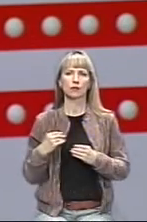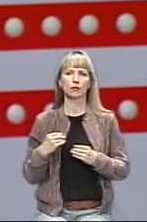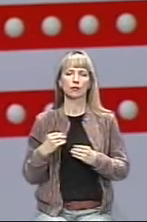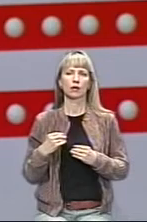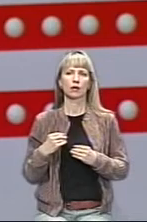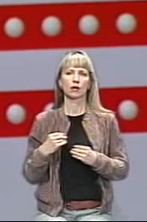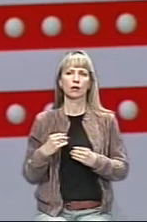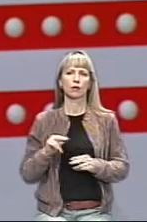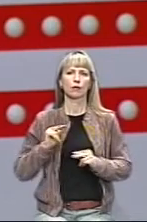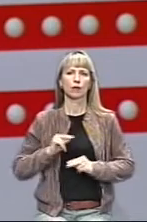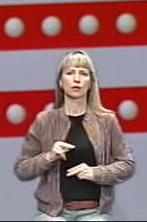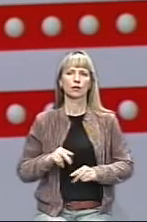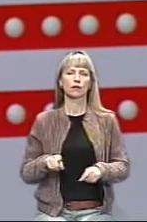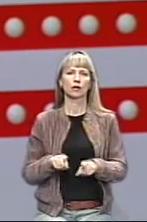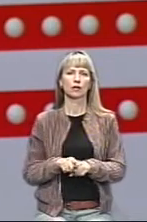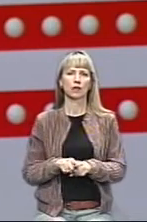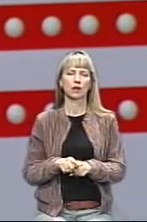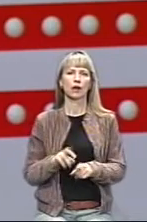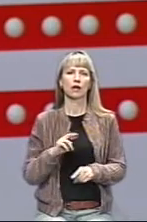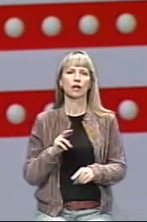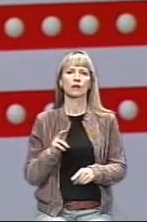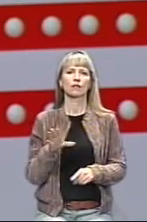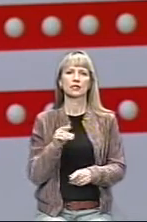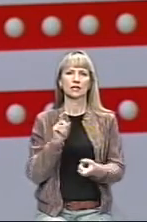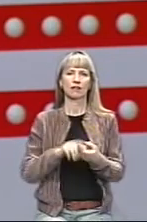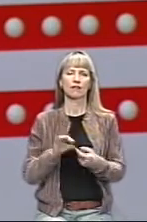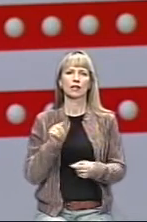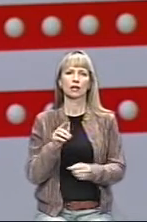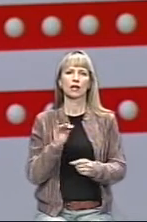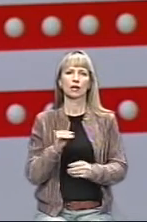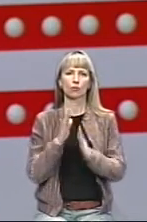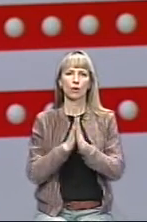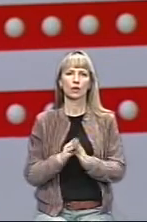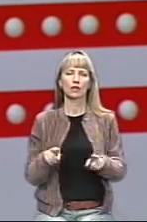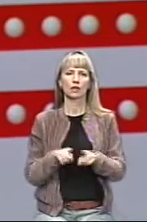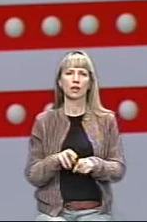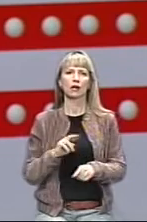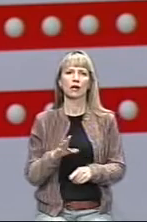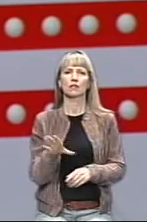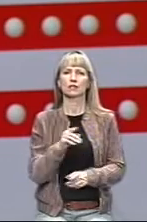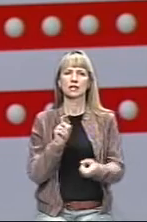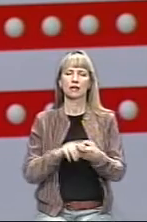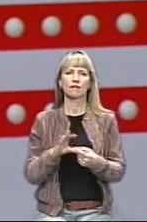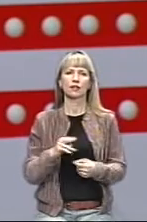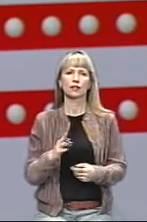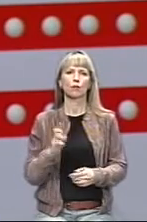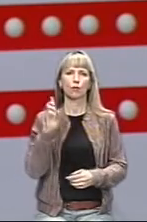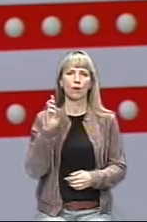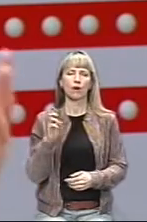казав, працювати так, ніби все залежить від тебе, і молитися так, ніби все залежить від Бога, від